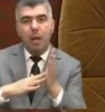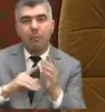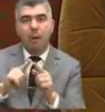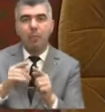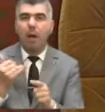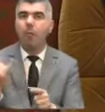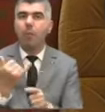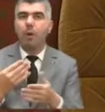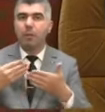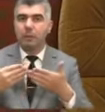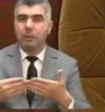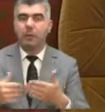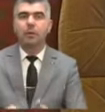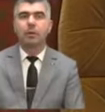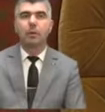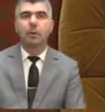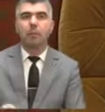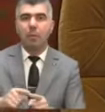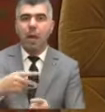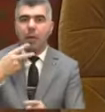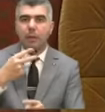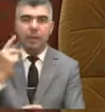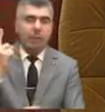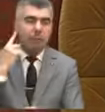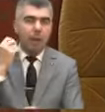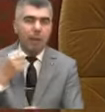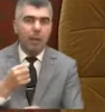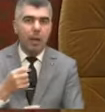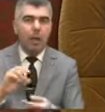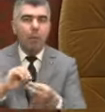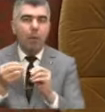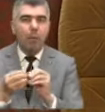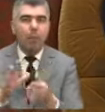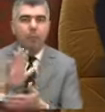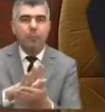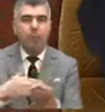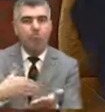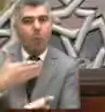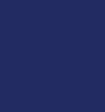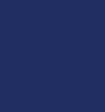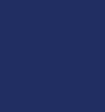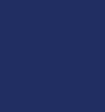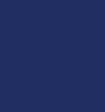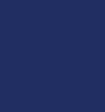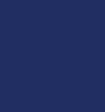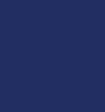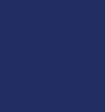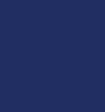كنسولوا عليها، هي هذه، ماشي هذا الكلام اللي كان هنا مغالطات وخصها تحبس. شكرا.